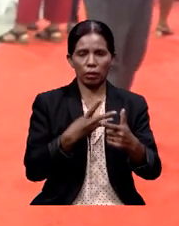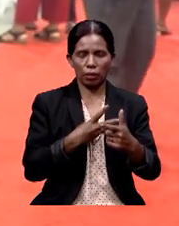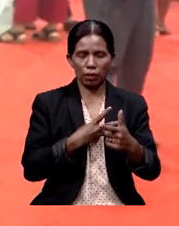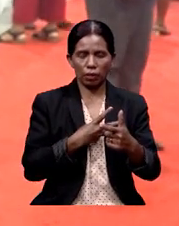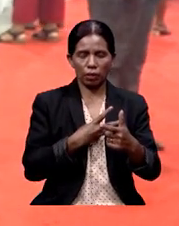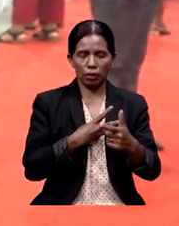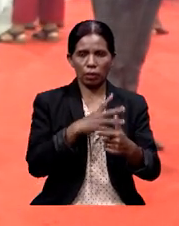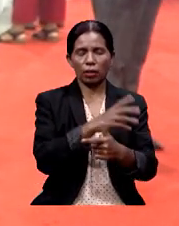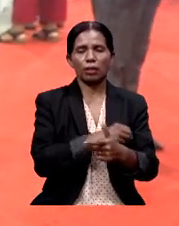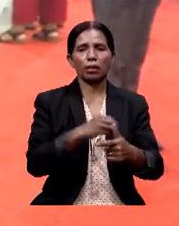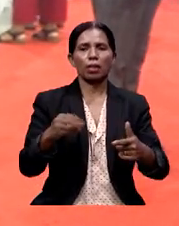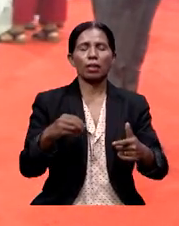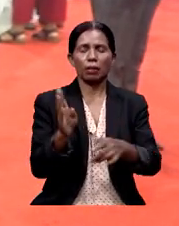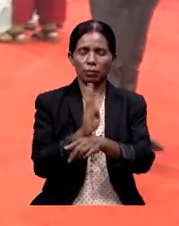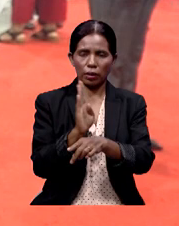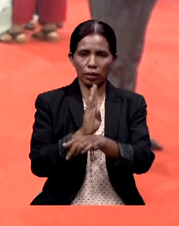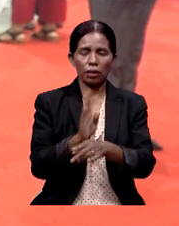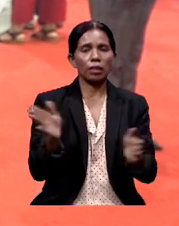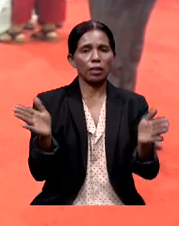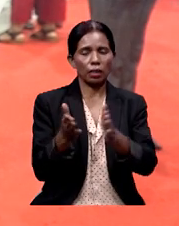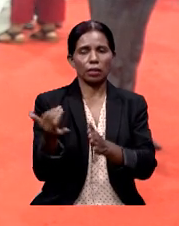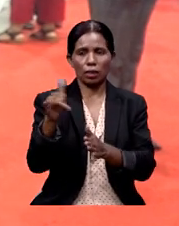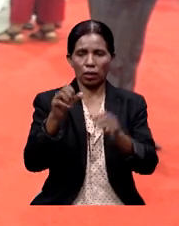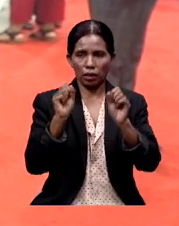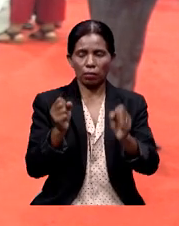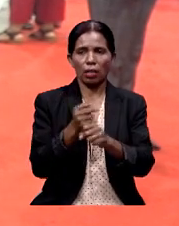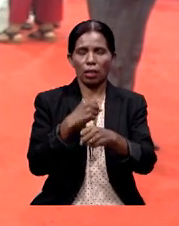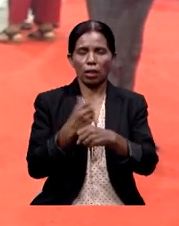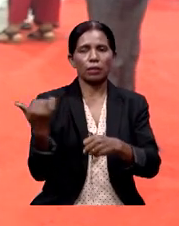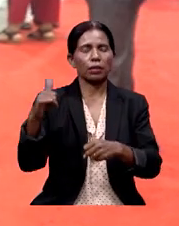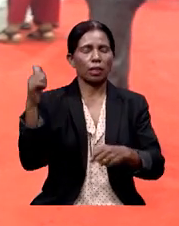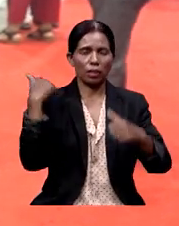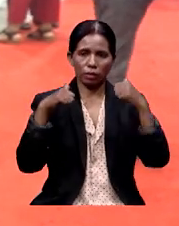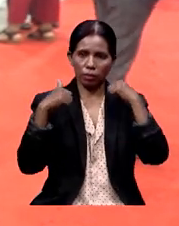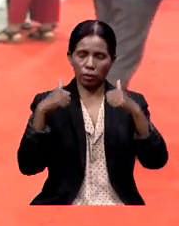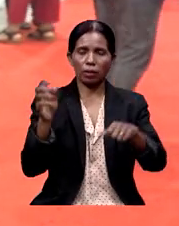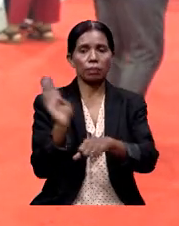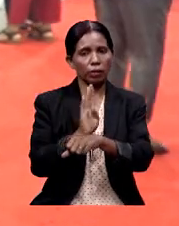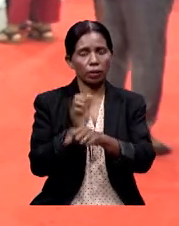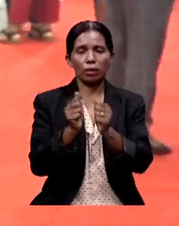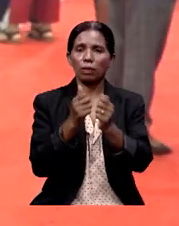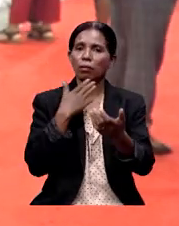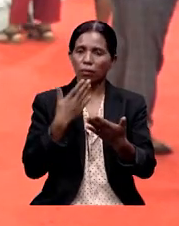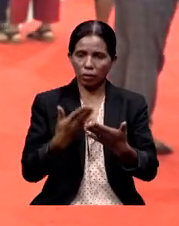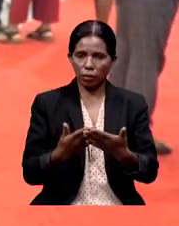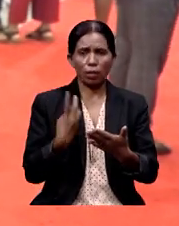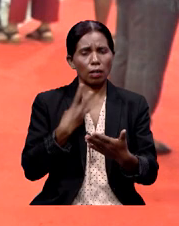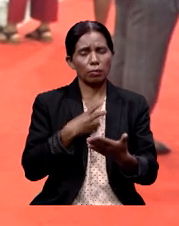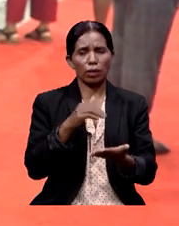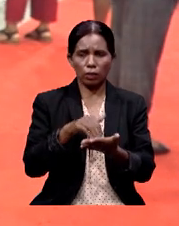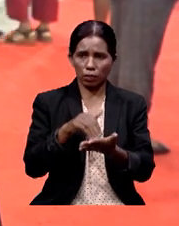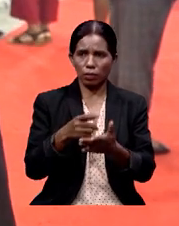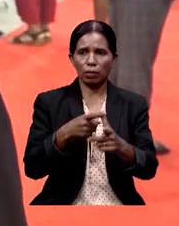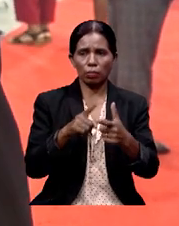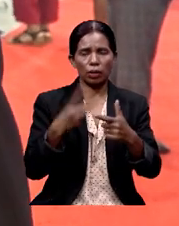e medias empresas ira atu bele halau sirnya atibira negosio ni ho hodia nebe amin saya estuda e depois maksa ita